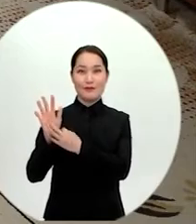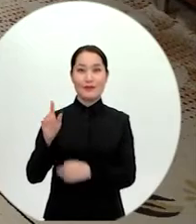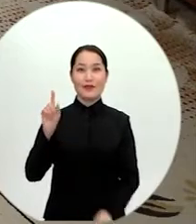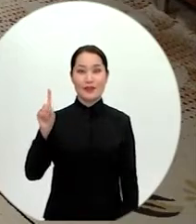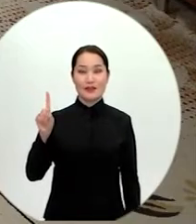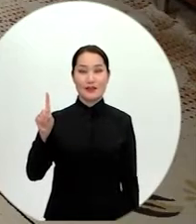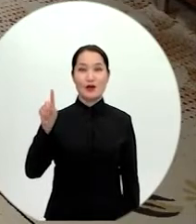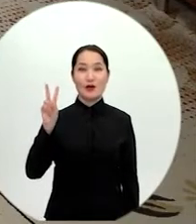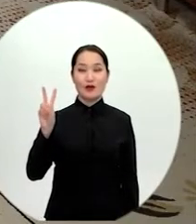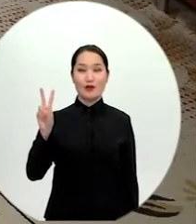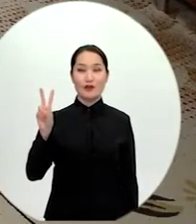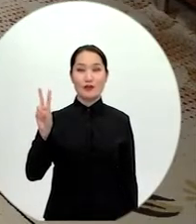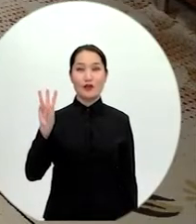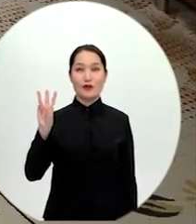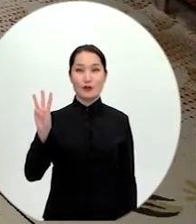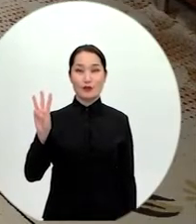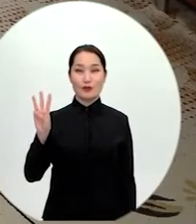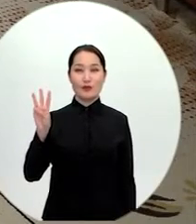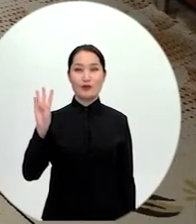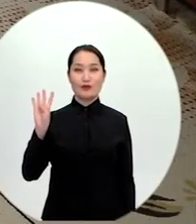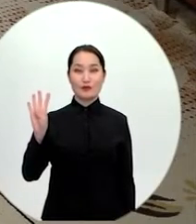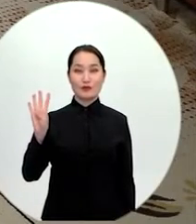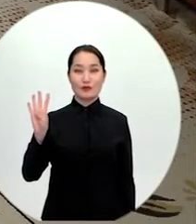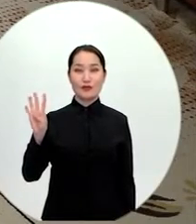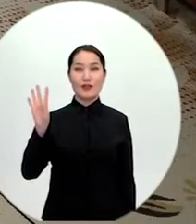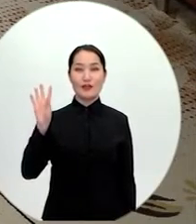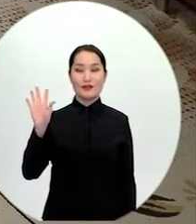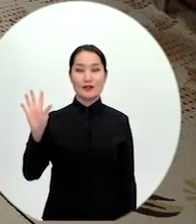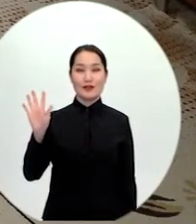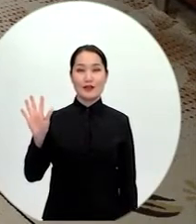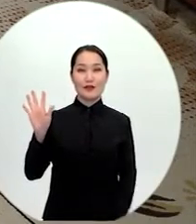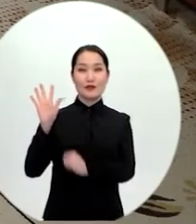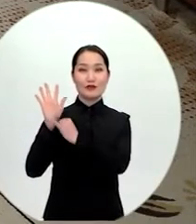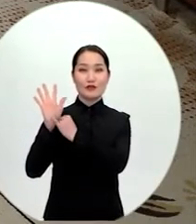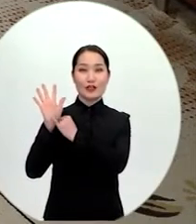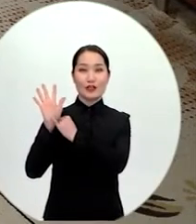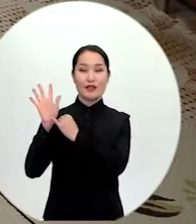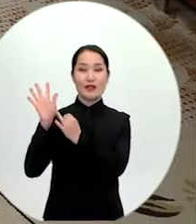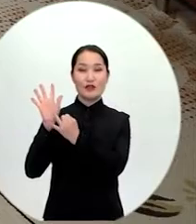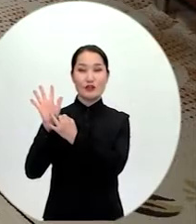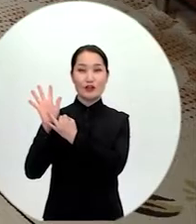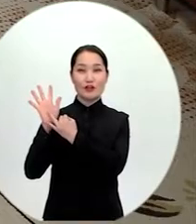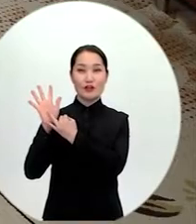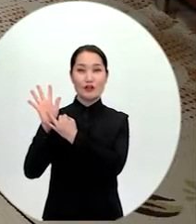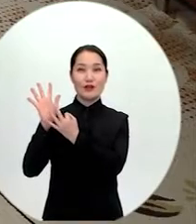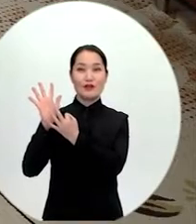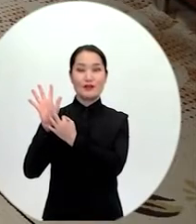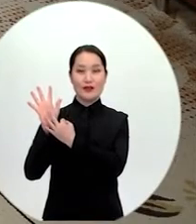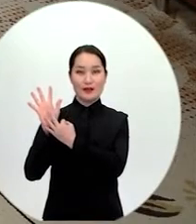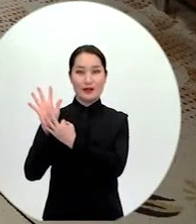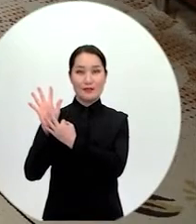8 1 2 3 4 5 6